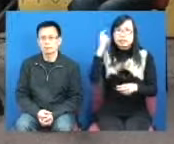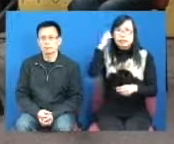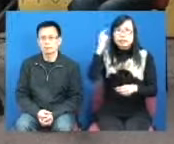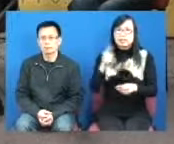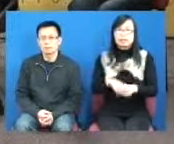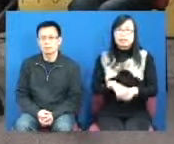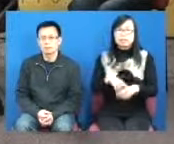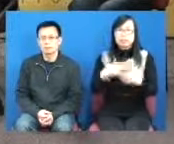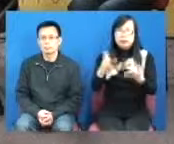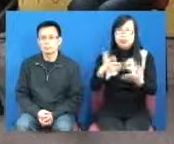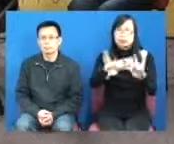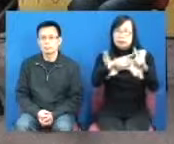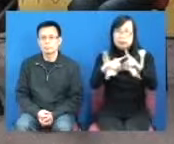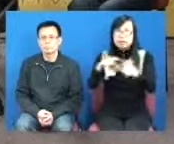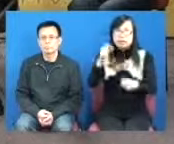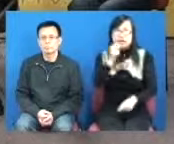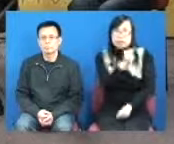間疾苦